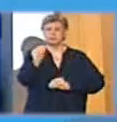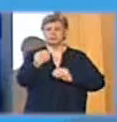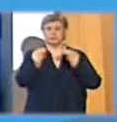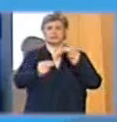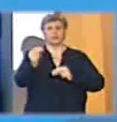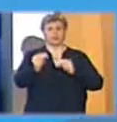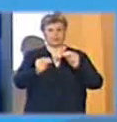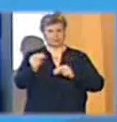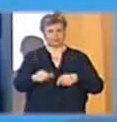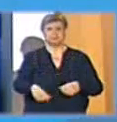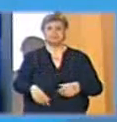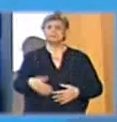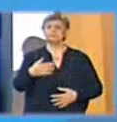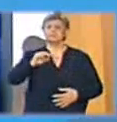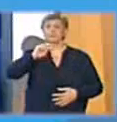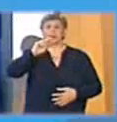Όσον αφορά το πρώτο σας ερώτημα,